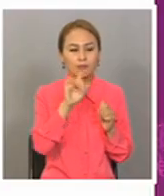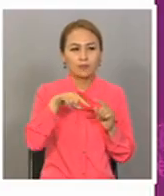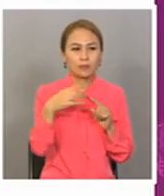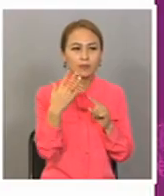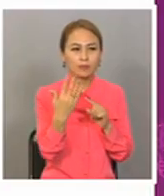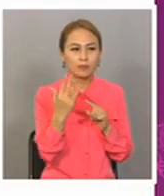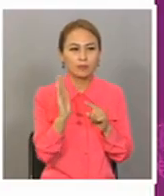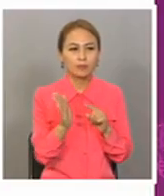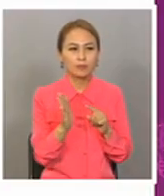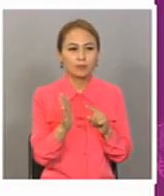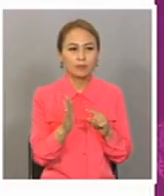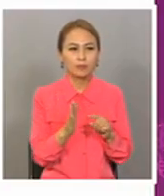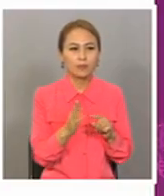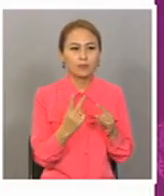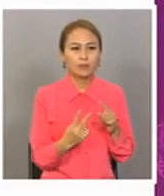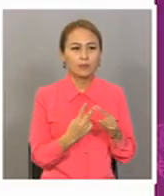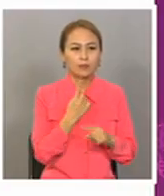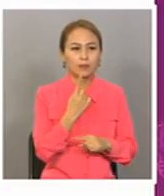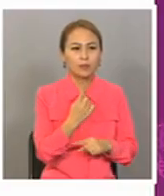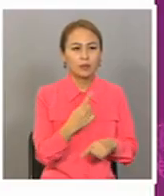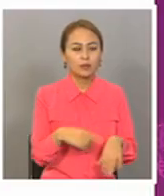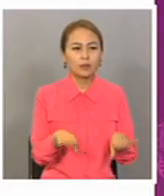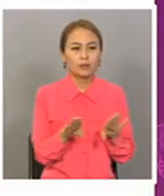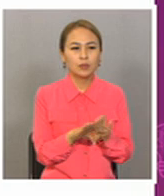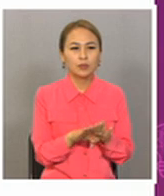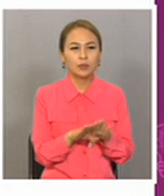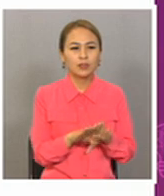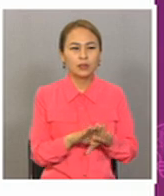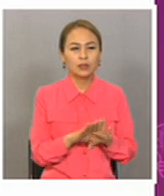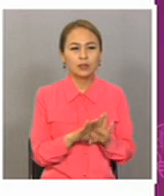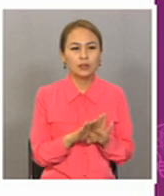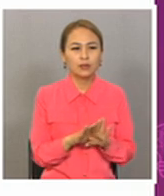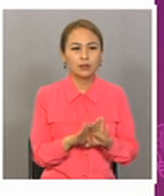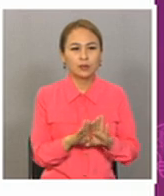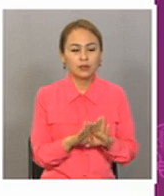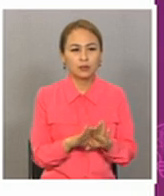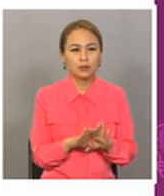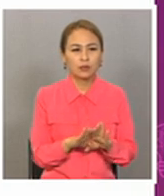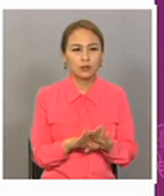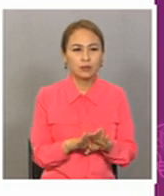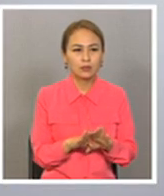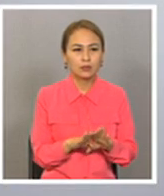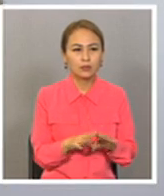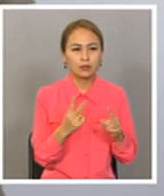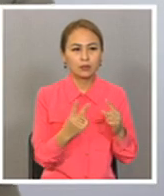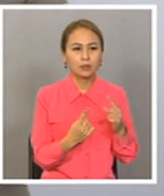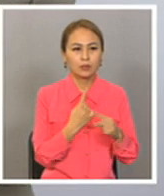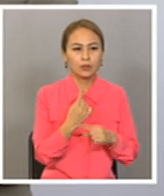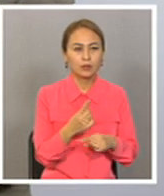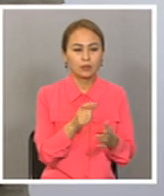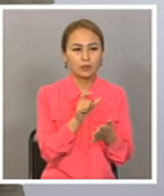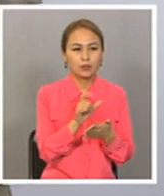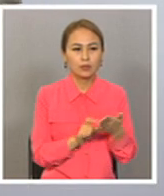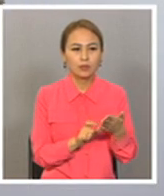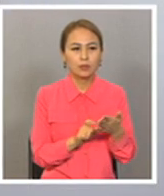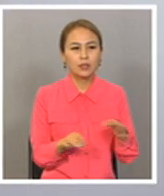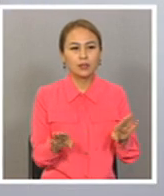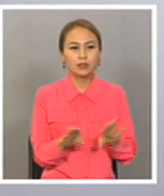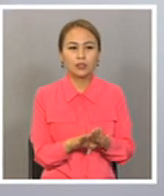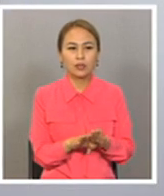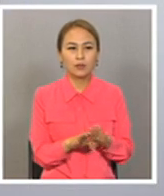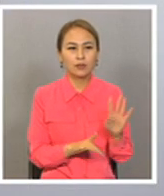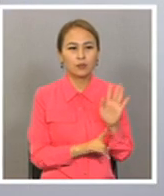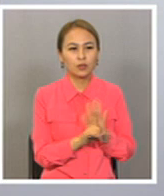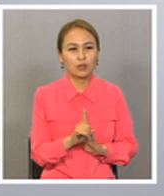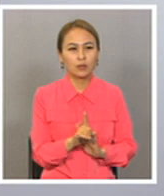Не үшін? Жазайық. Айттық қой, 1 бірлік кесінімізді 2 бөлікке бөліп тұрмыз. Демек, ол